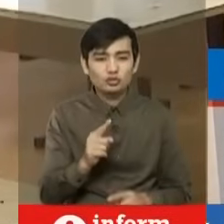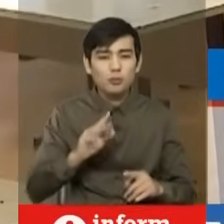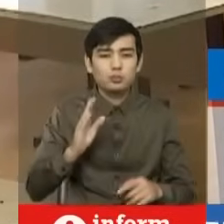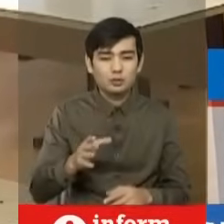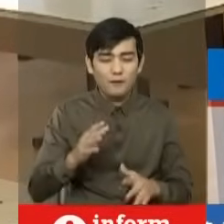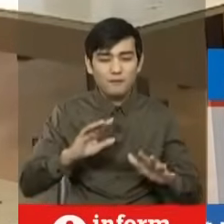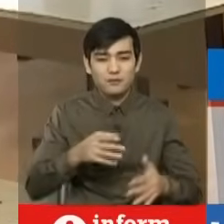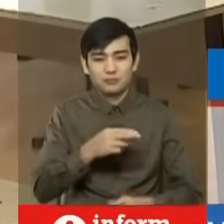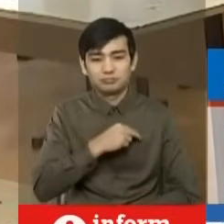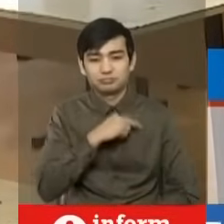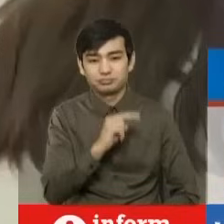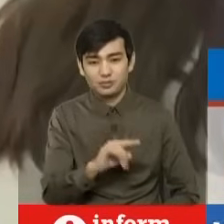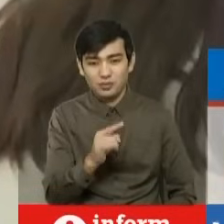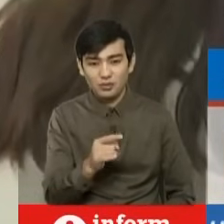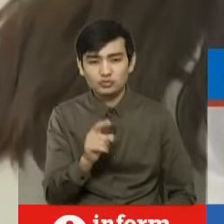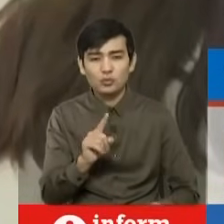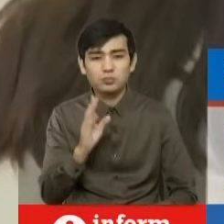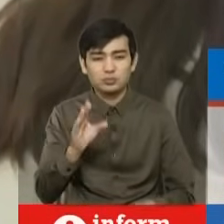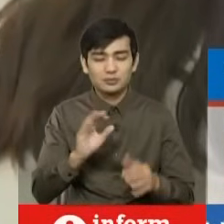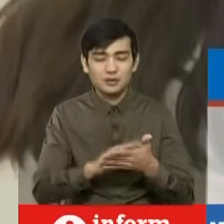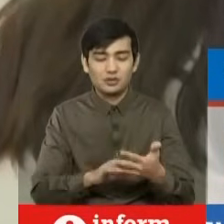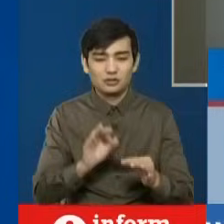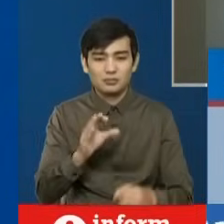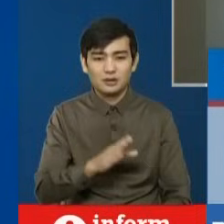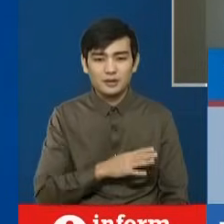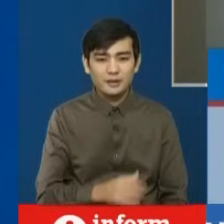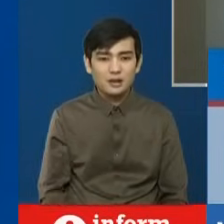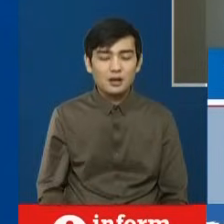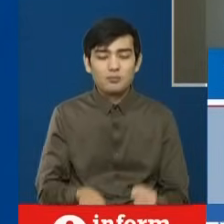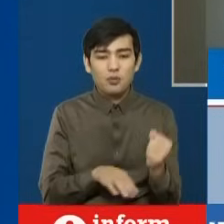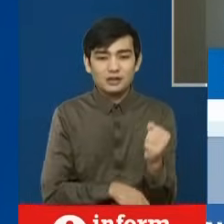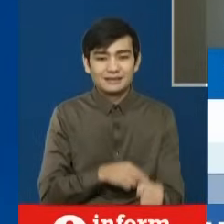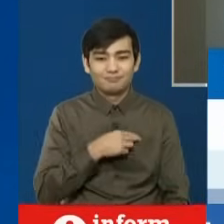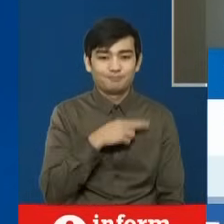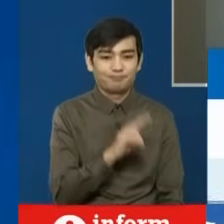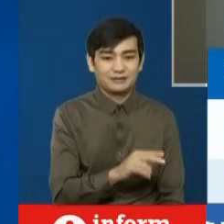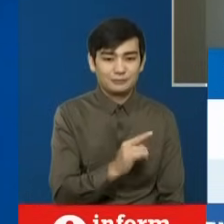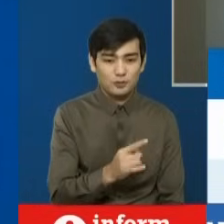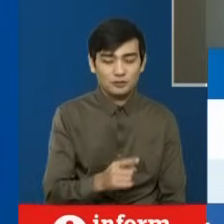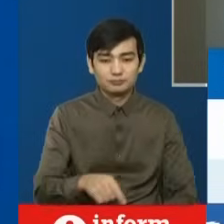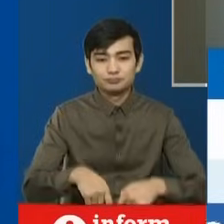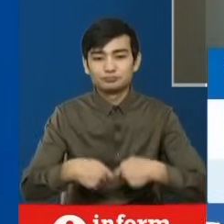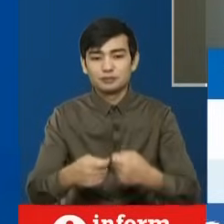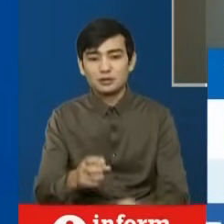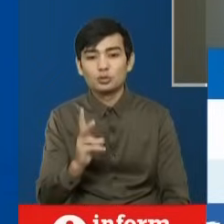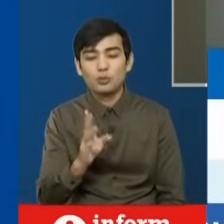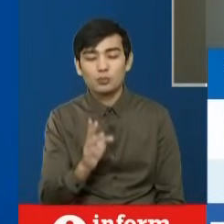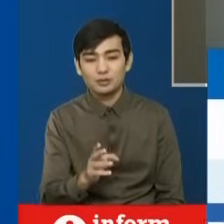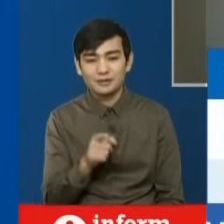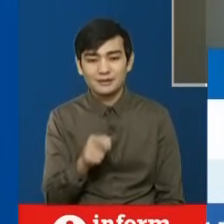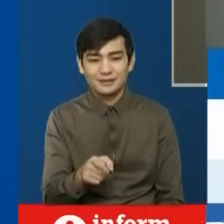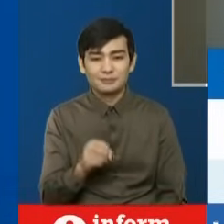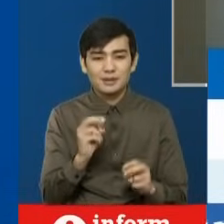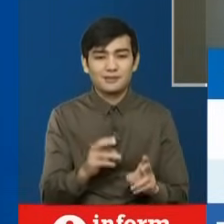несчастного случая в случае смерти ребнка Наследники определённые